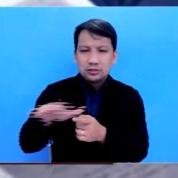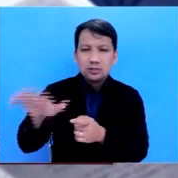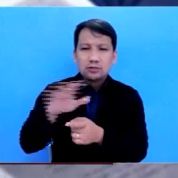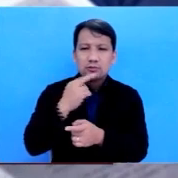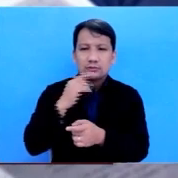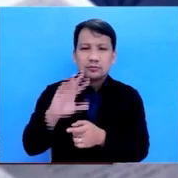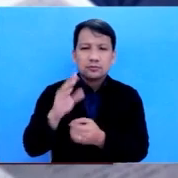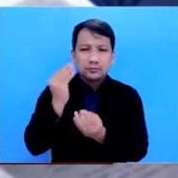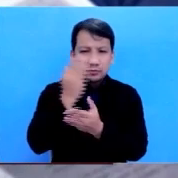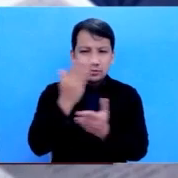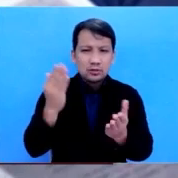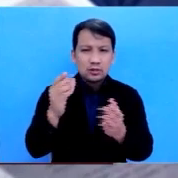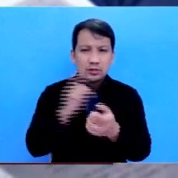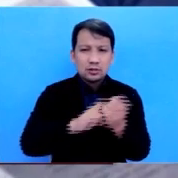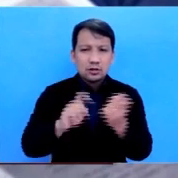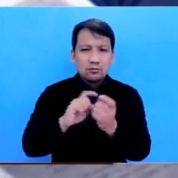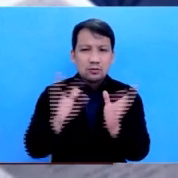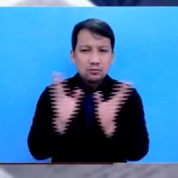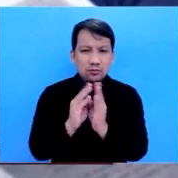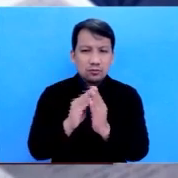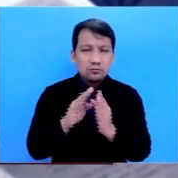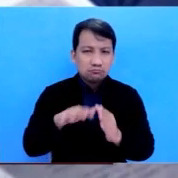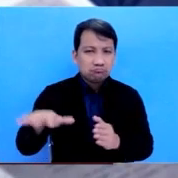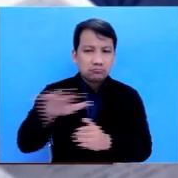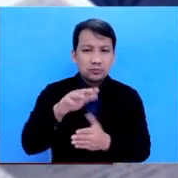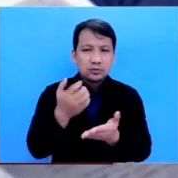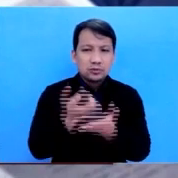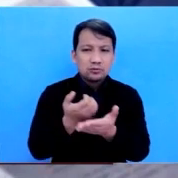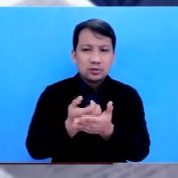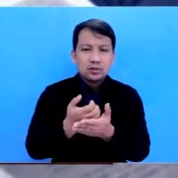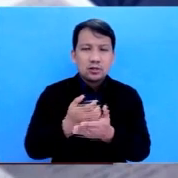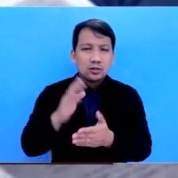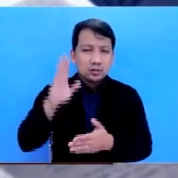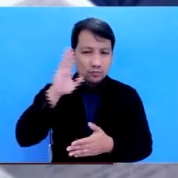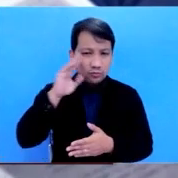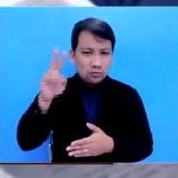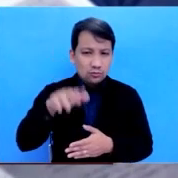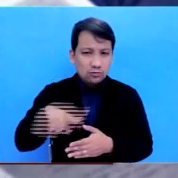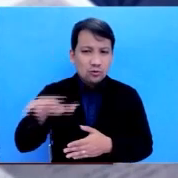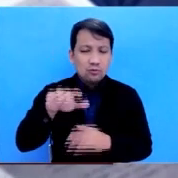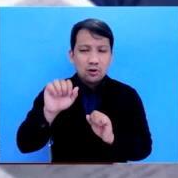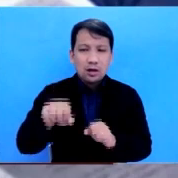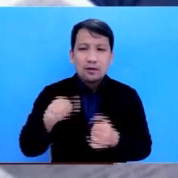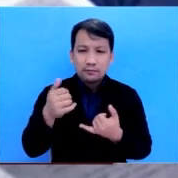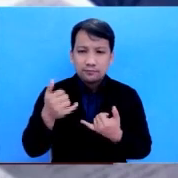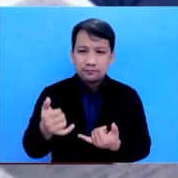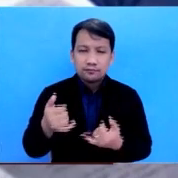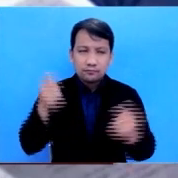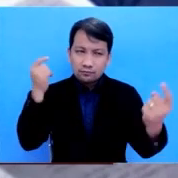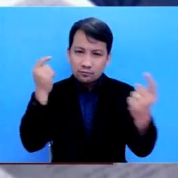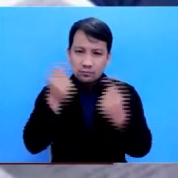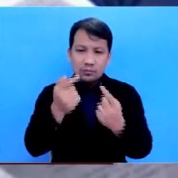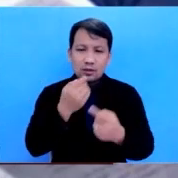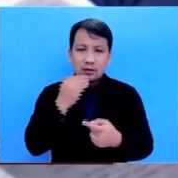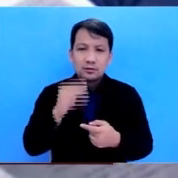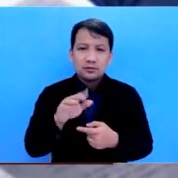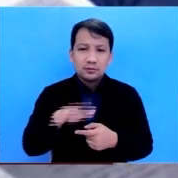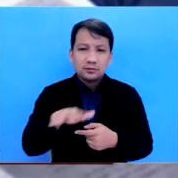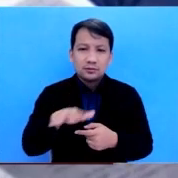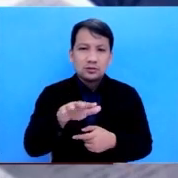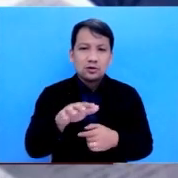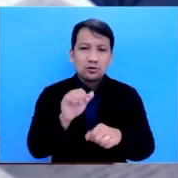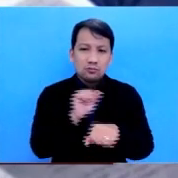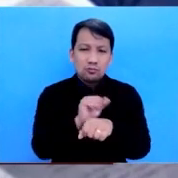niya nakatakdang makipag-meet sa buong economic team si PBBM. Sa ngayon, ang tanging bilin daw ni Marcos ay magtrabaho